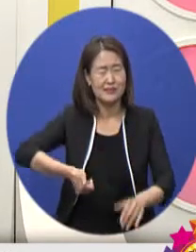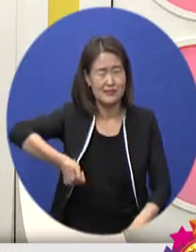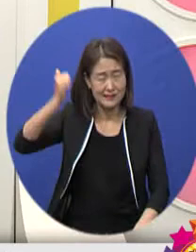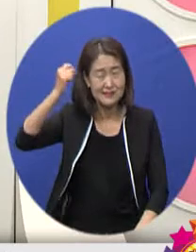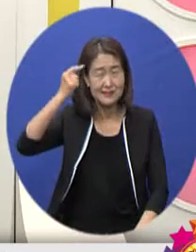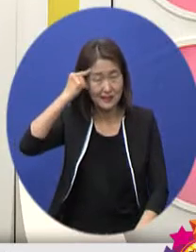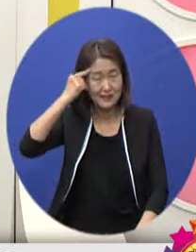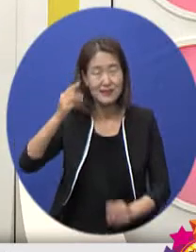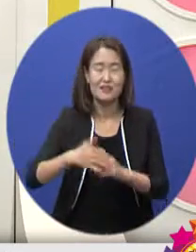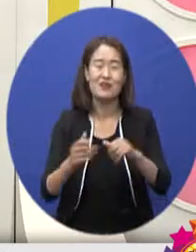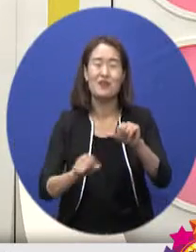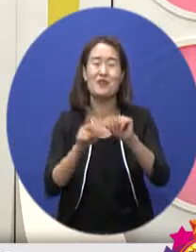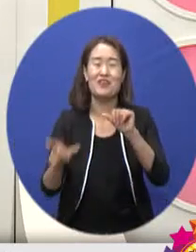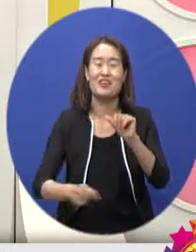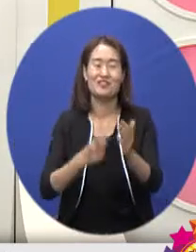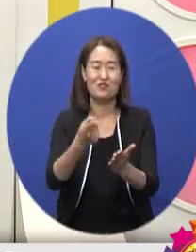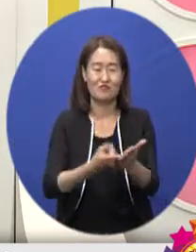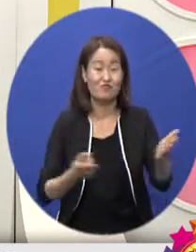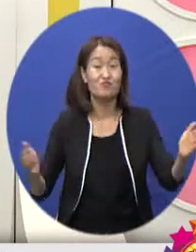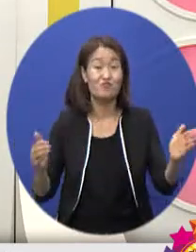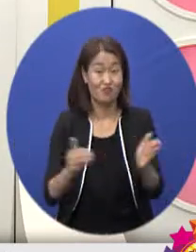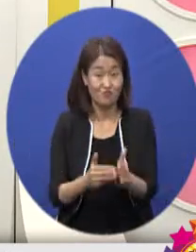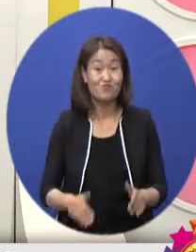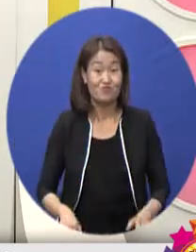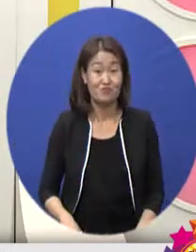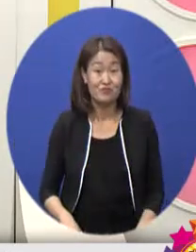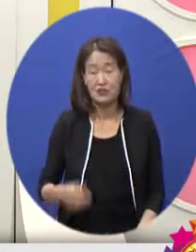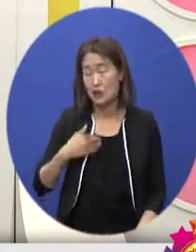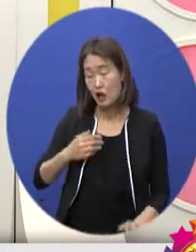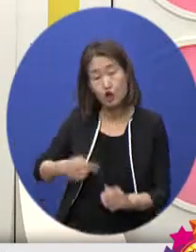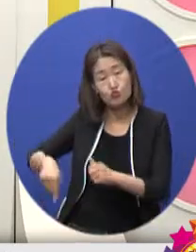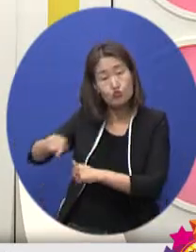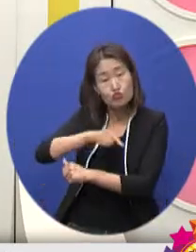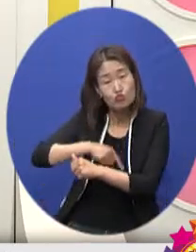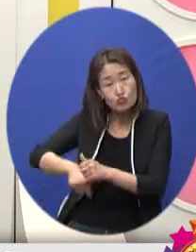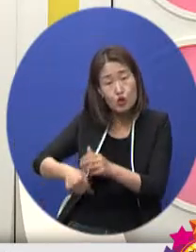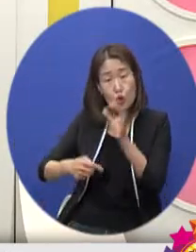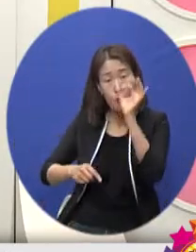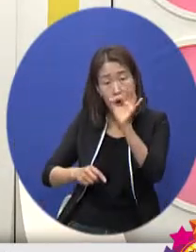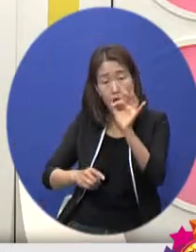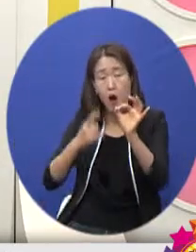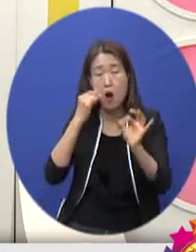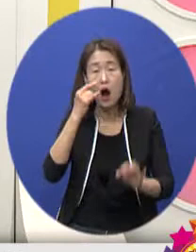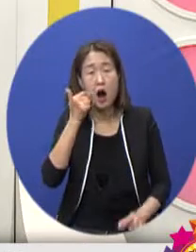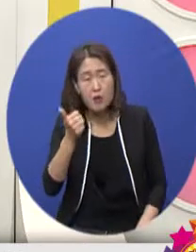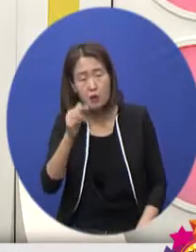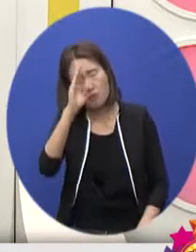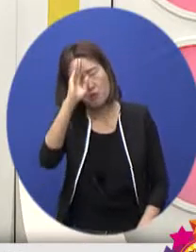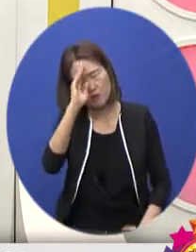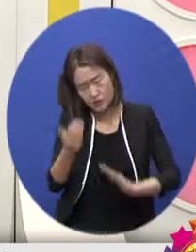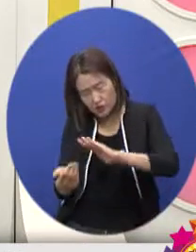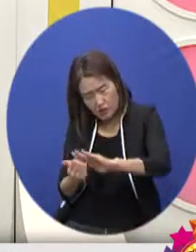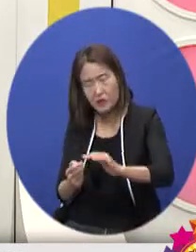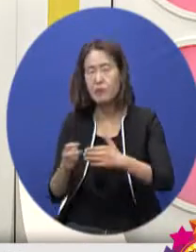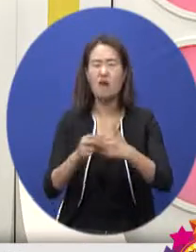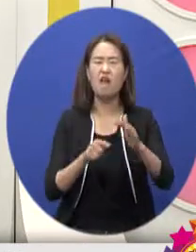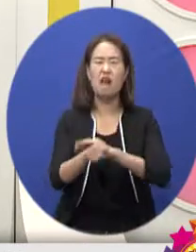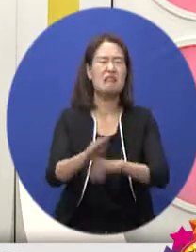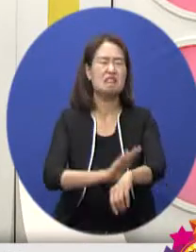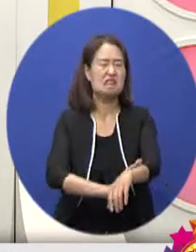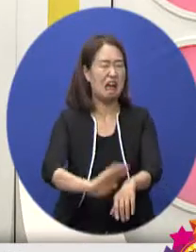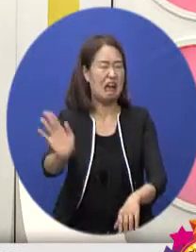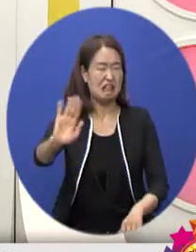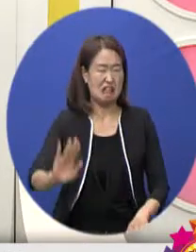5월달에 했습니다. 네. 아유, 저희도 주위 어머님 아버님들은 정말 아프시기 전에는 병원을 안 가세요. 그러니까